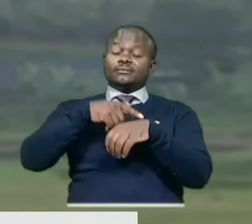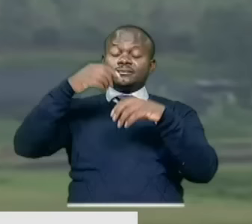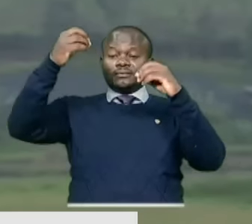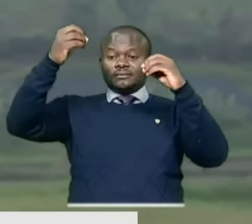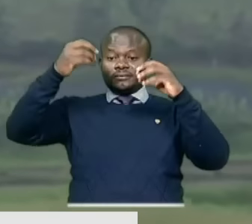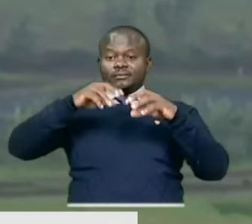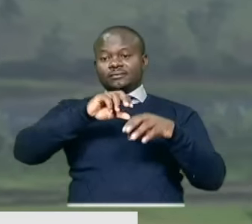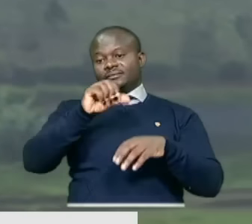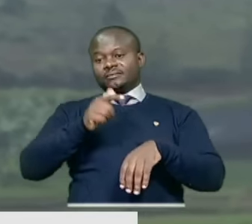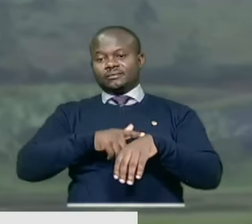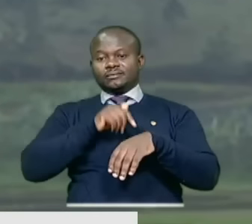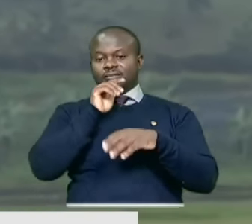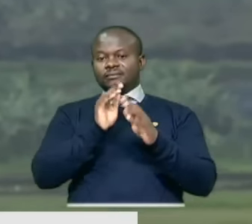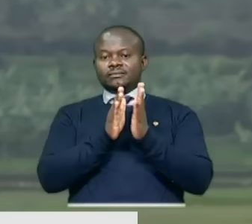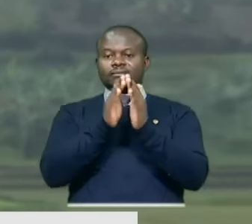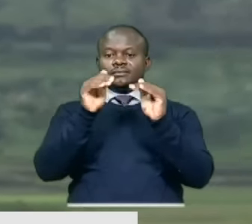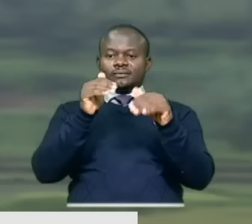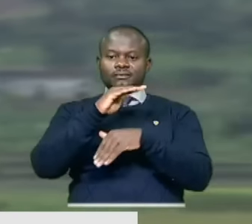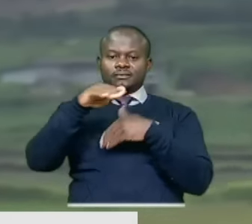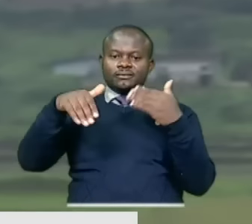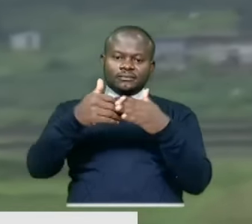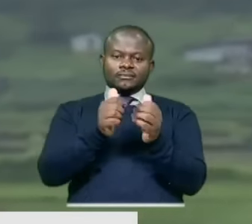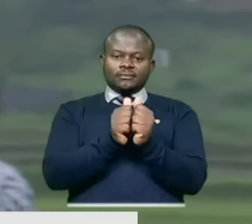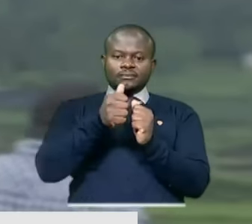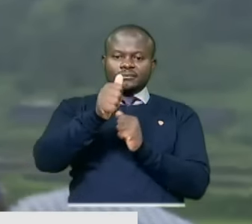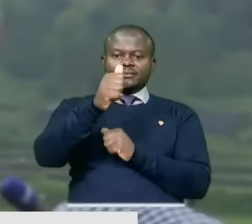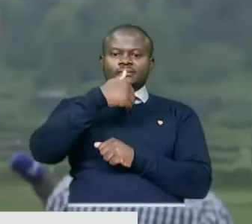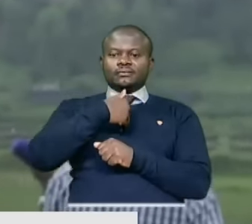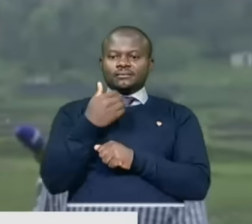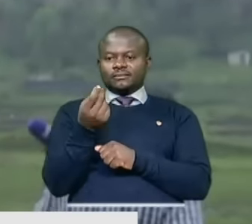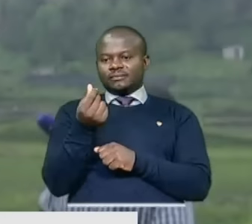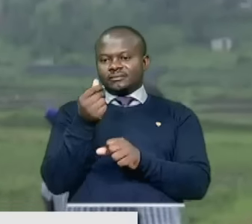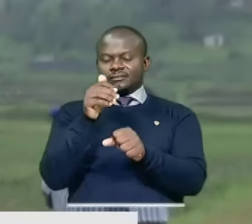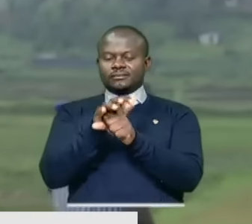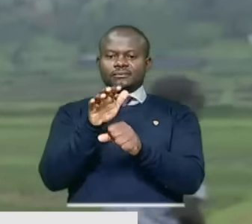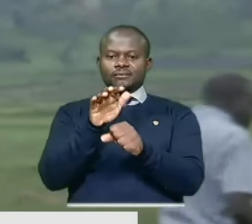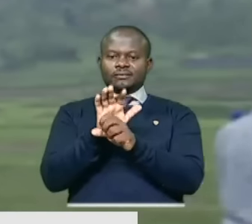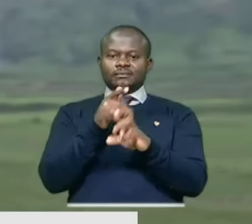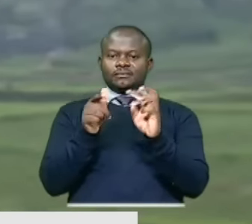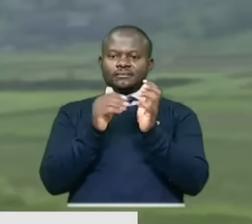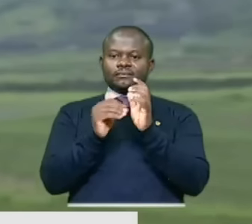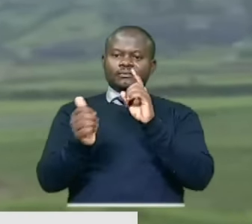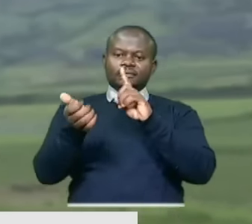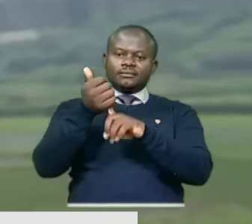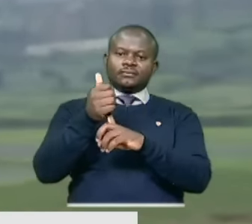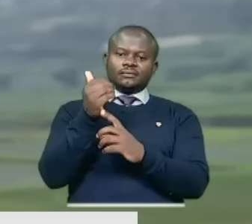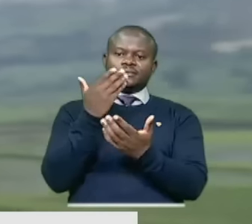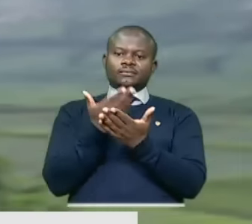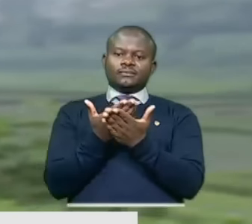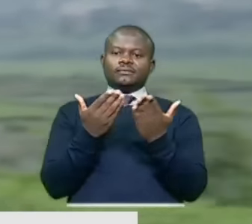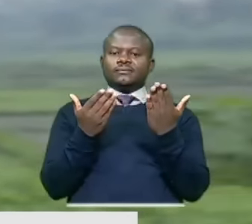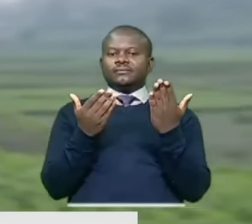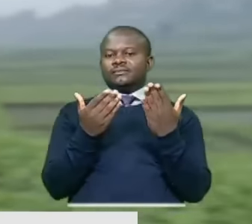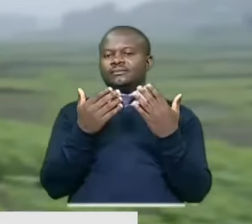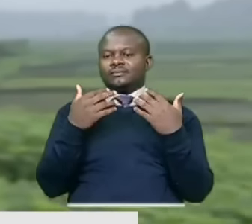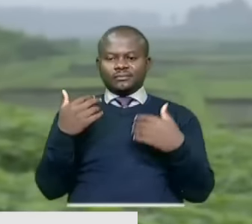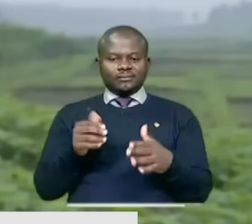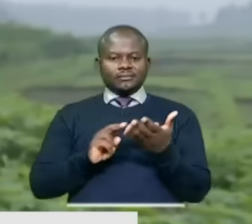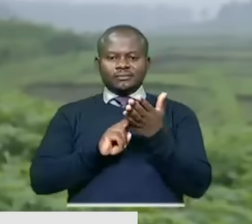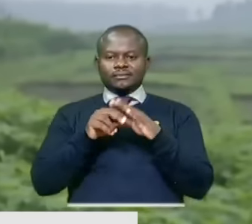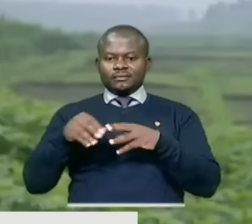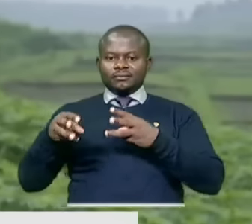gihe kitari rusange ku bahinzi bose nibyo bigira amafaranga menshi ariko kubigeraho ngo bisaba kwigomwa no gukoresha